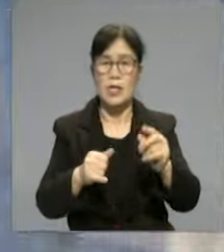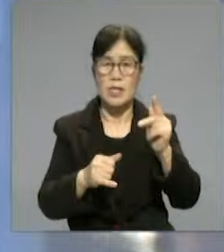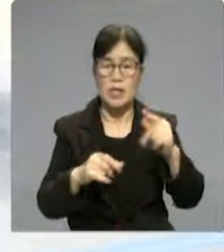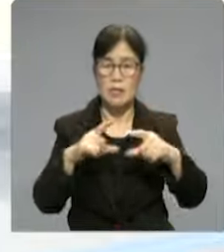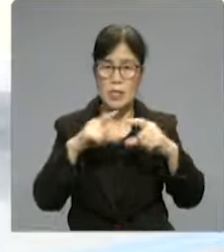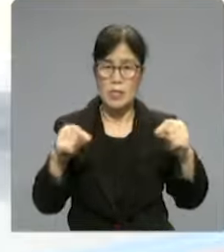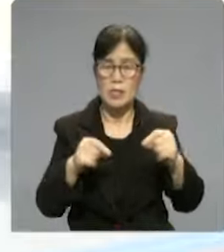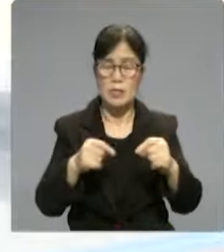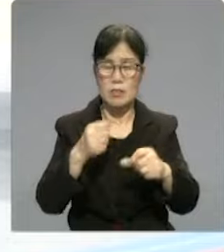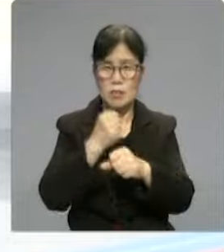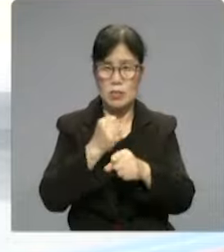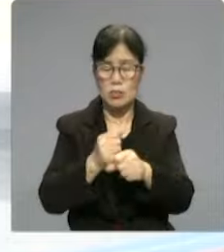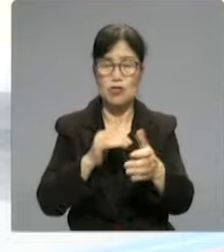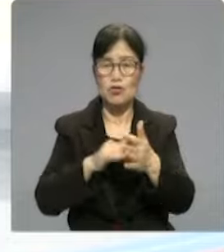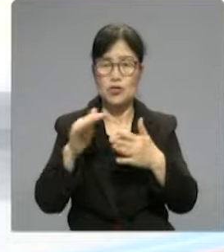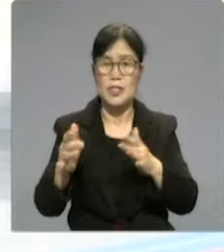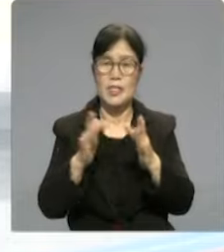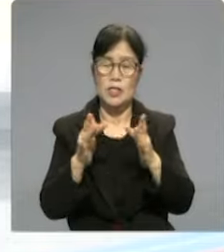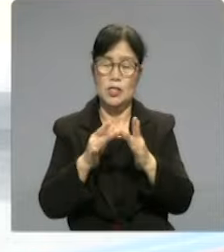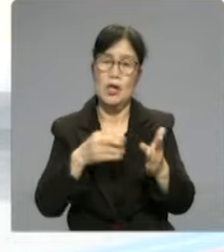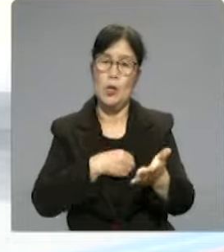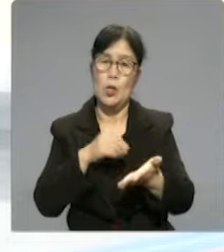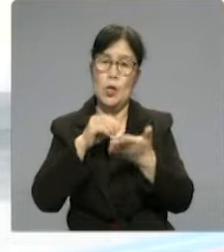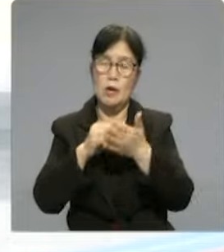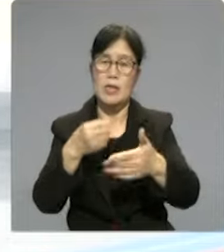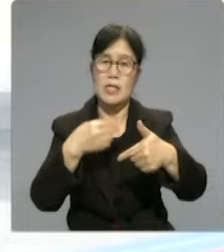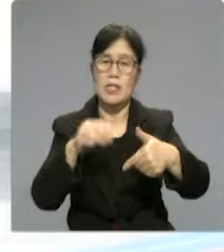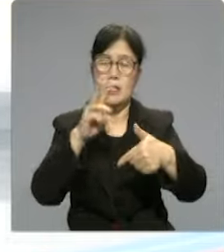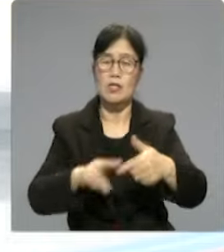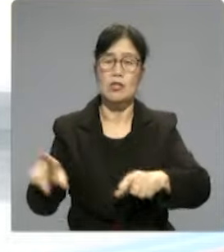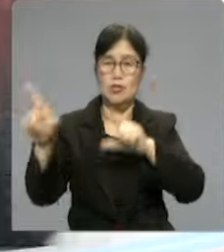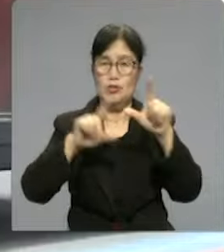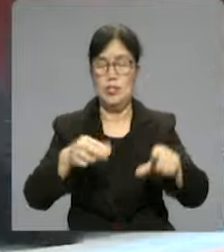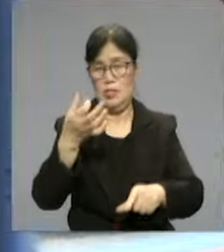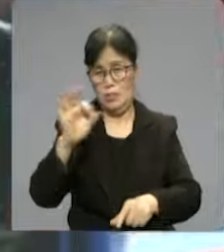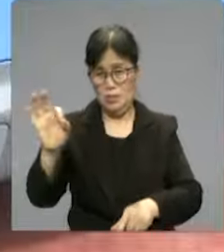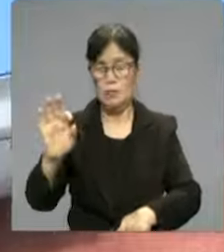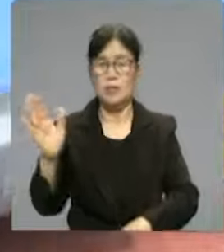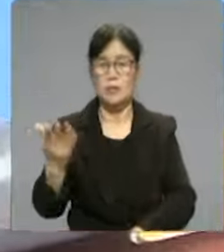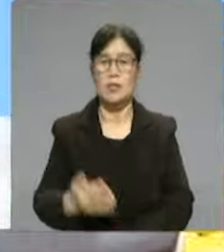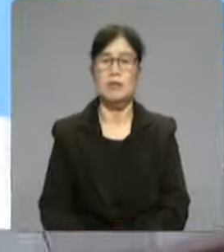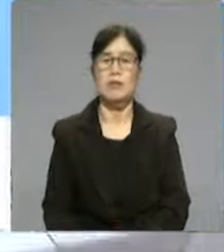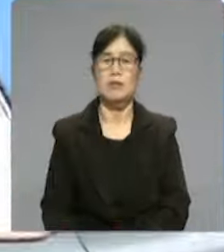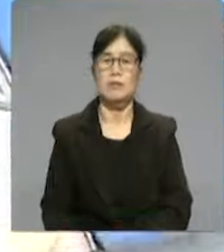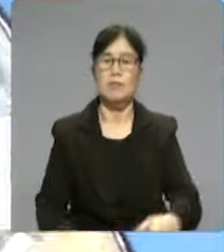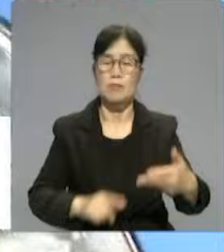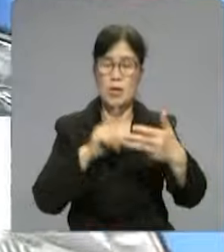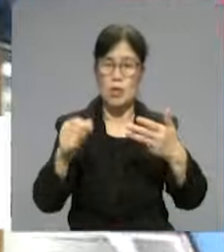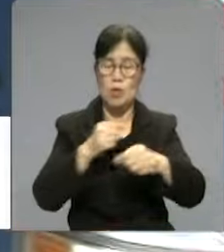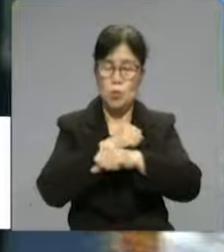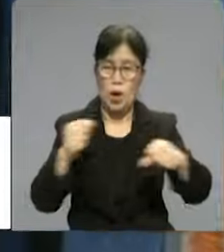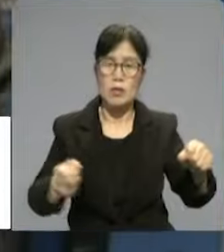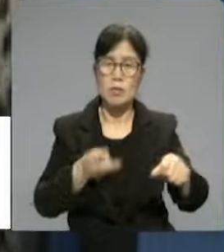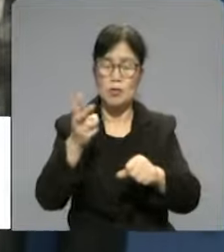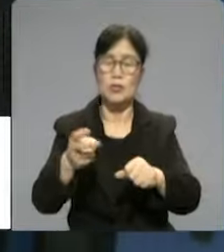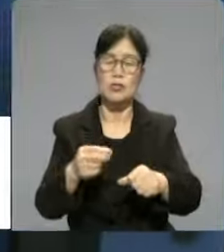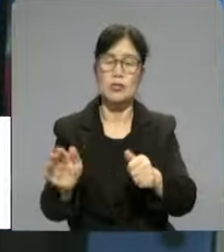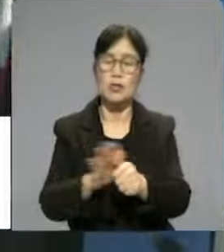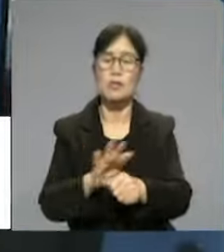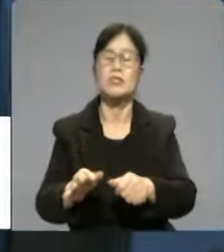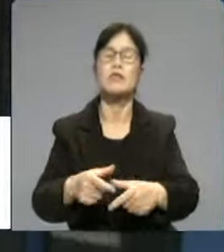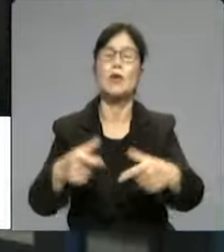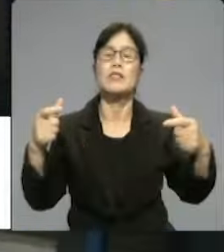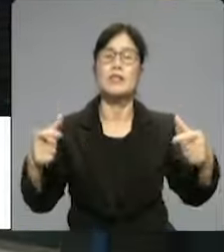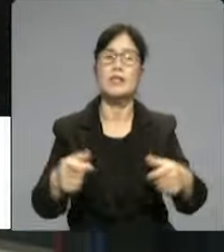K패스 카드 발급을 받은 후 인터넷 회원 가입에서 인천 거주를 인증하면 됩니다. 8월에는 광역버스로까지 서비스가